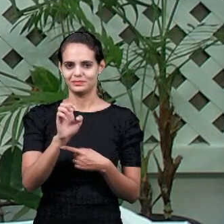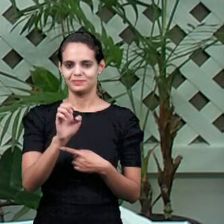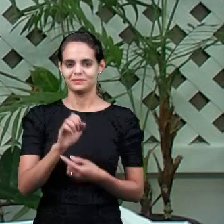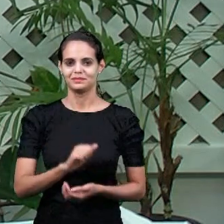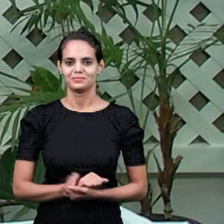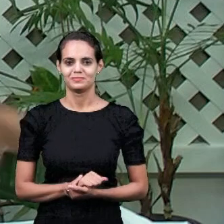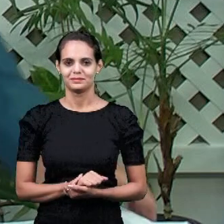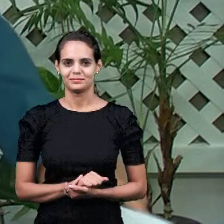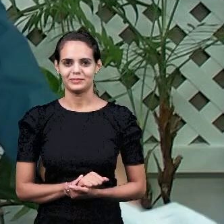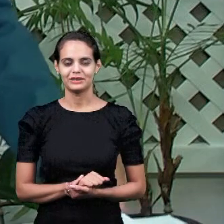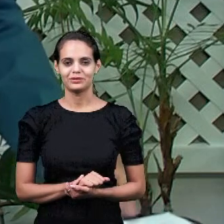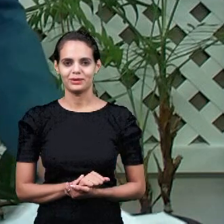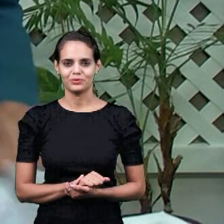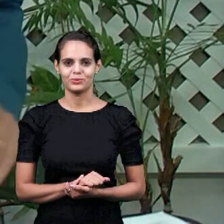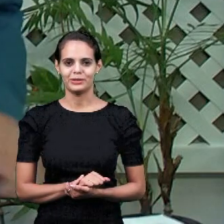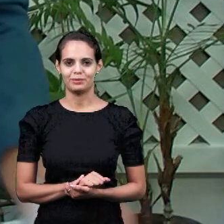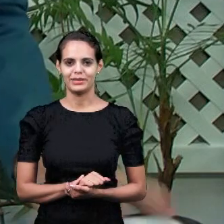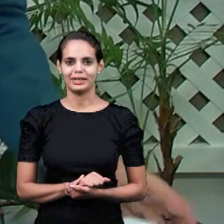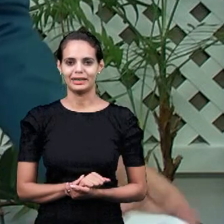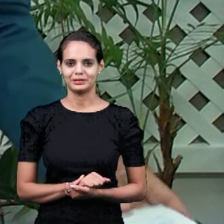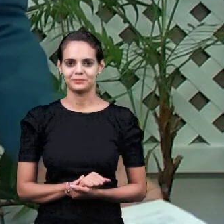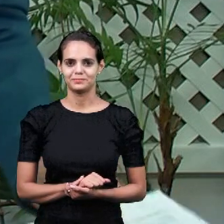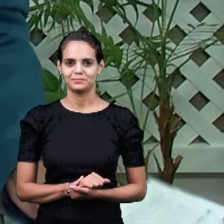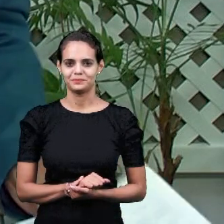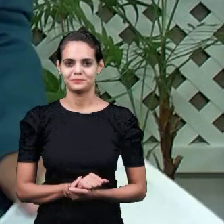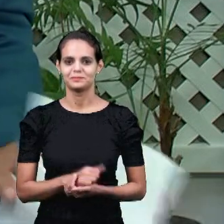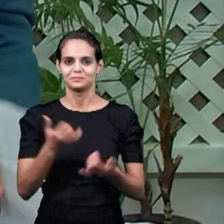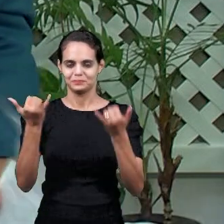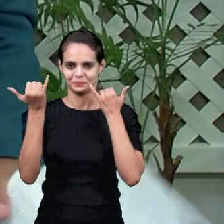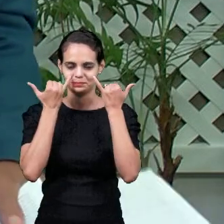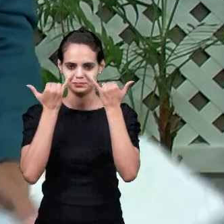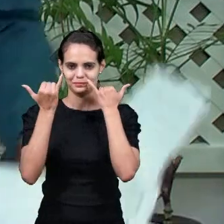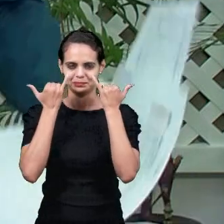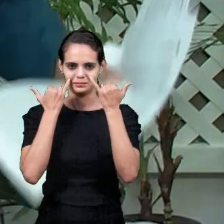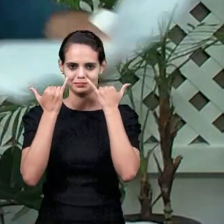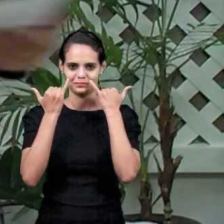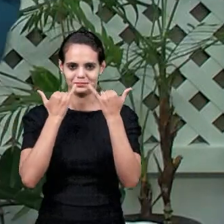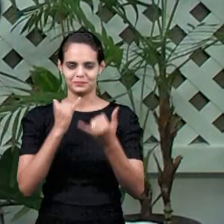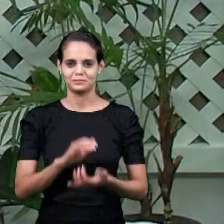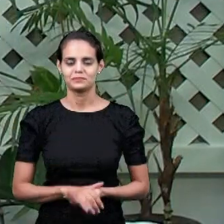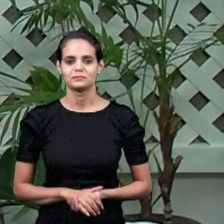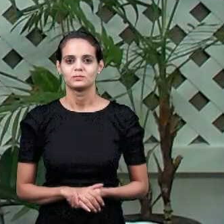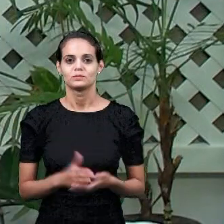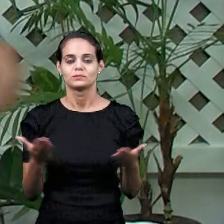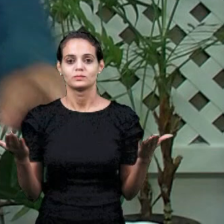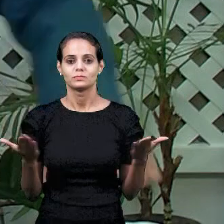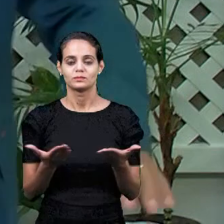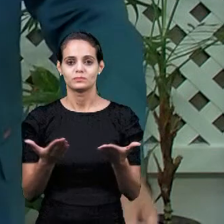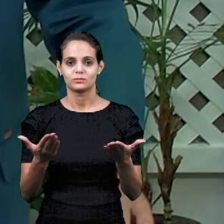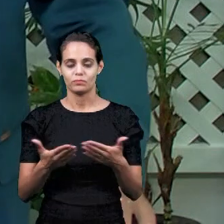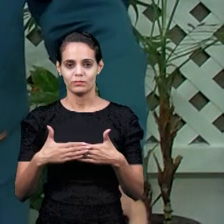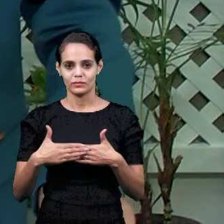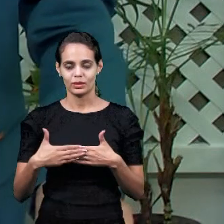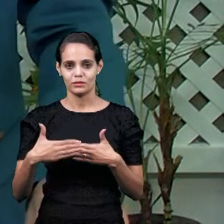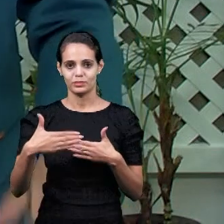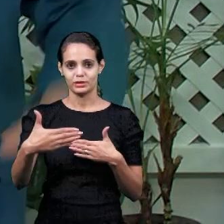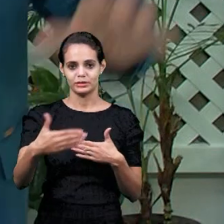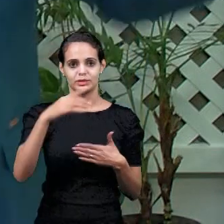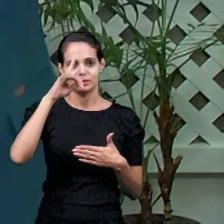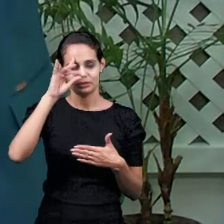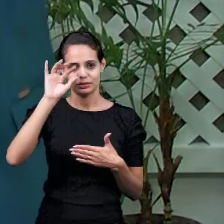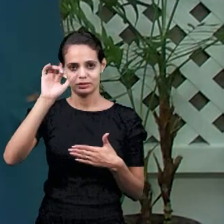Ceci dit, je veux juste dire une chose. À partir de maintenant, dans ces jours, nous allons